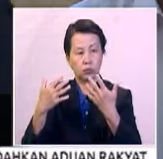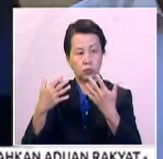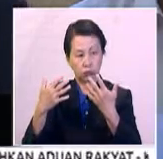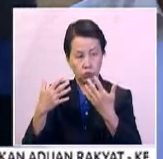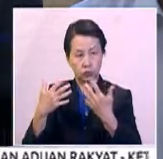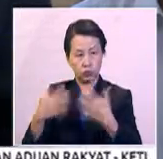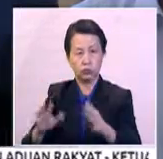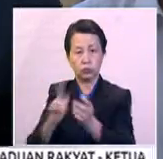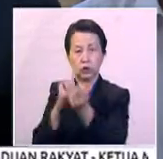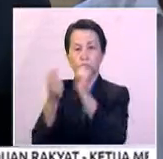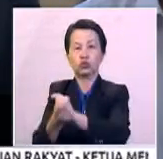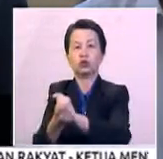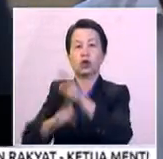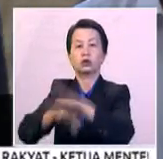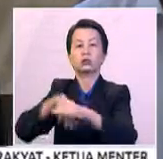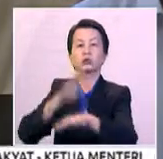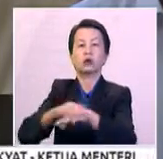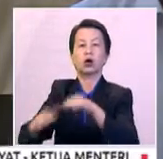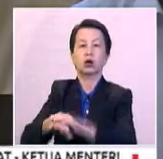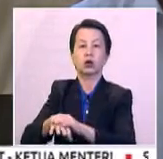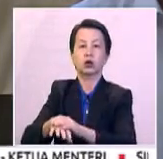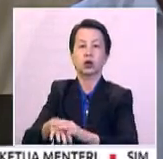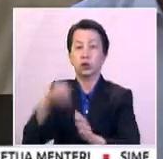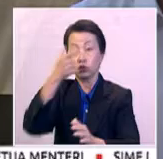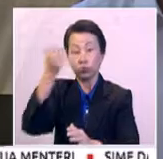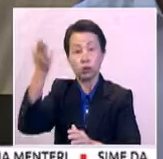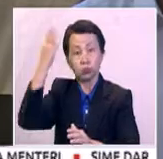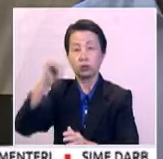bertukar tangan dan tidak berjaya